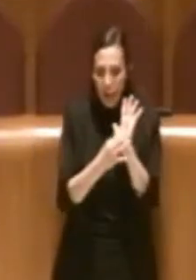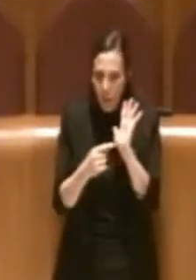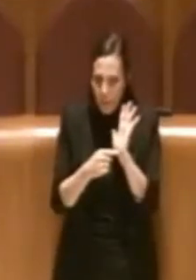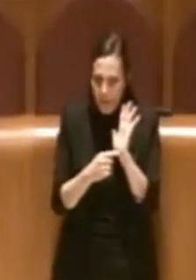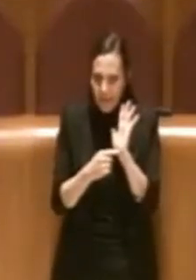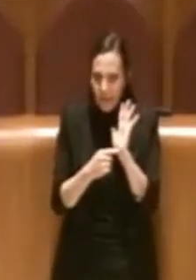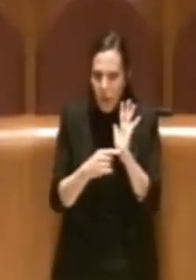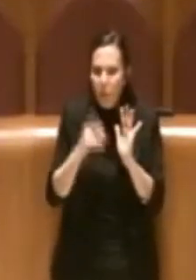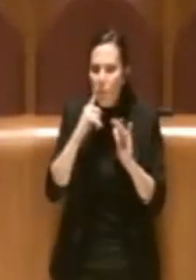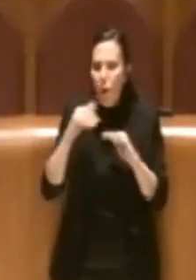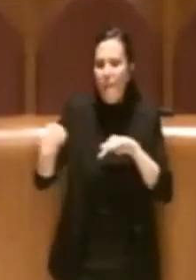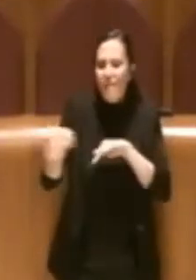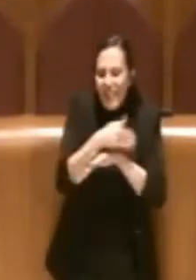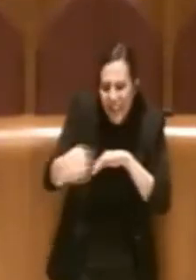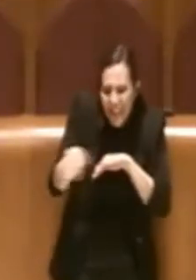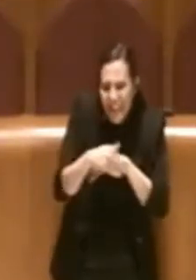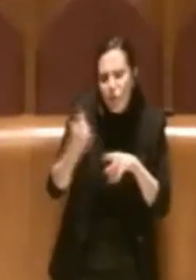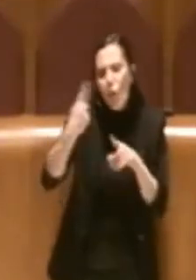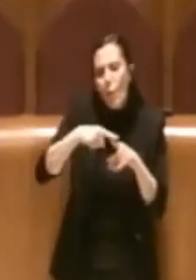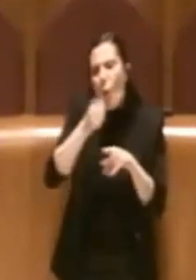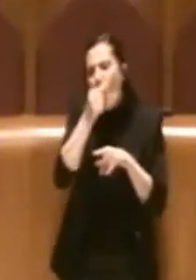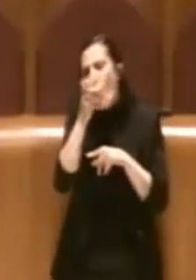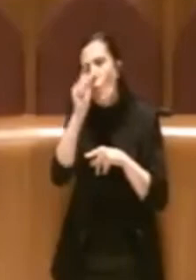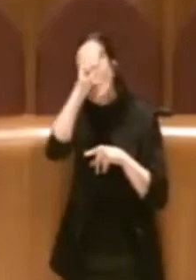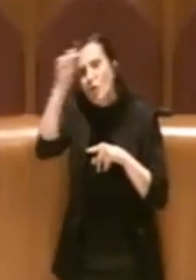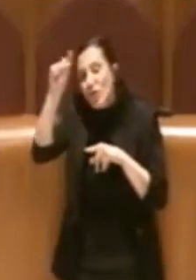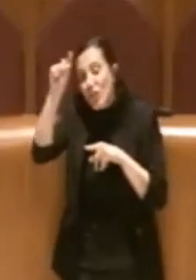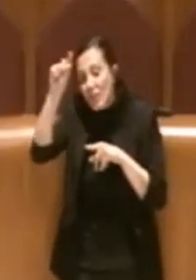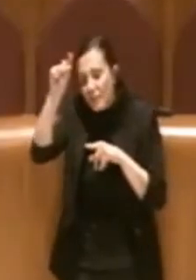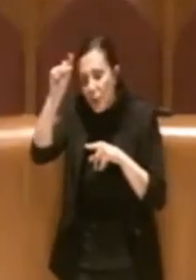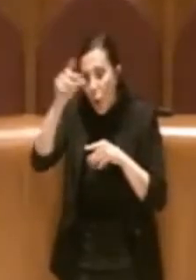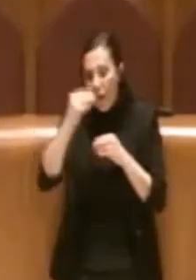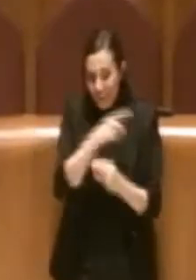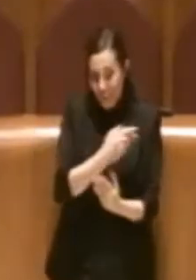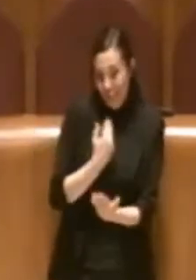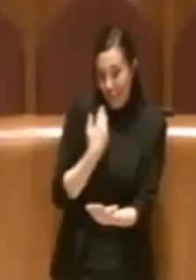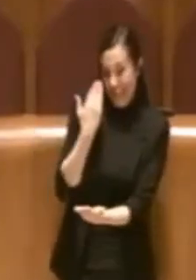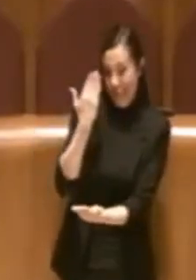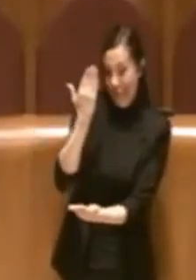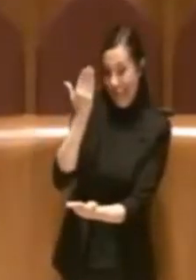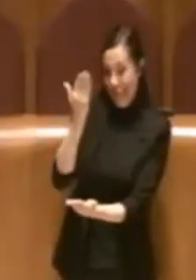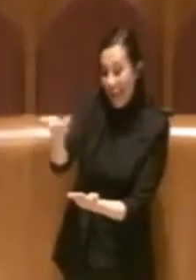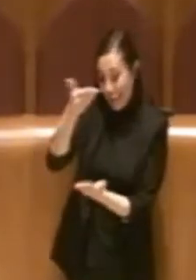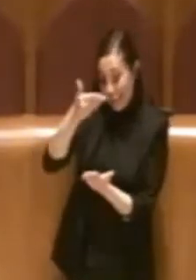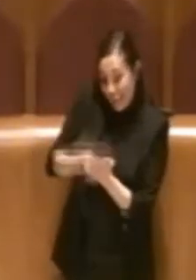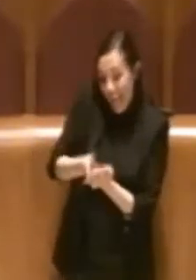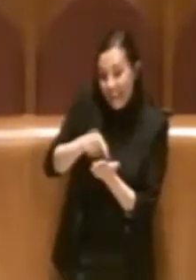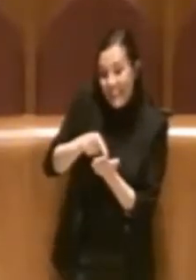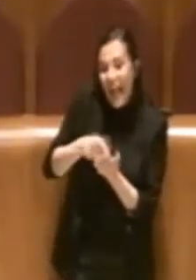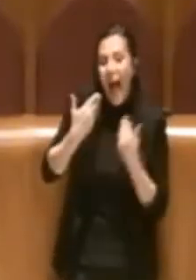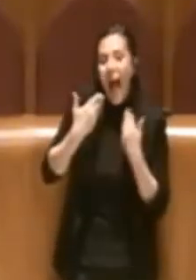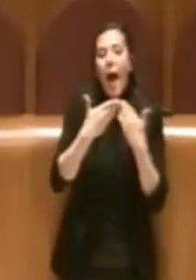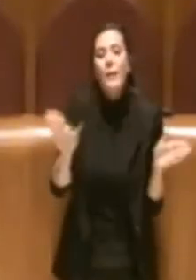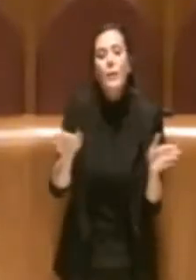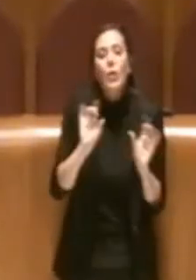specificando l'indirizzo e il numero civico di questi. Perché? Quando fai richiesta di apertura di una